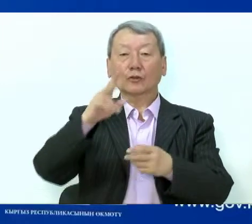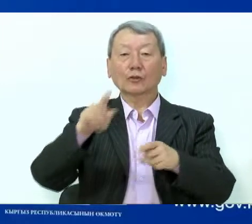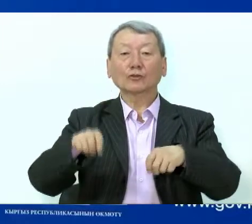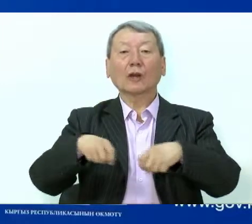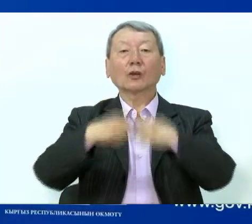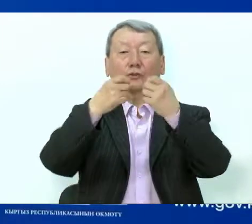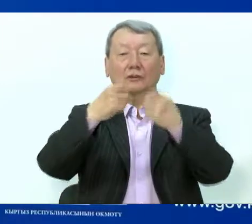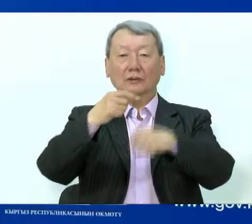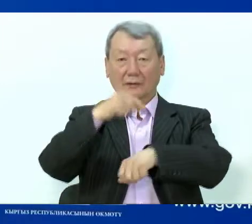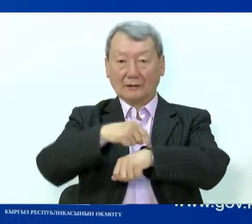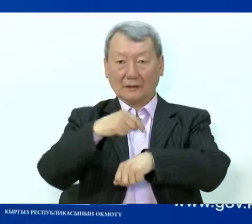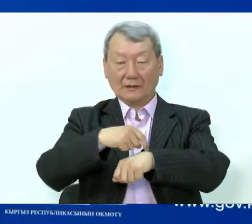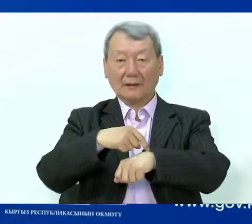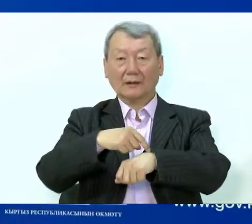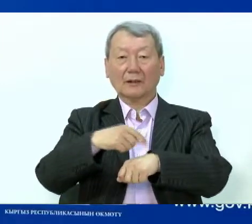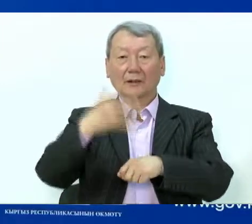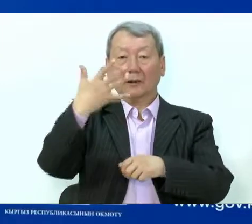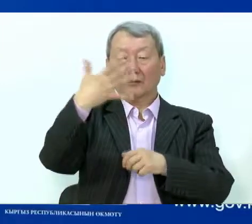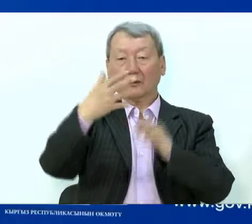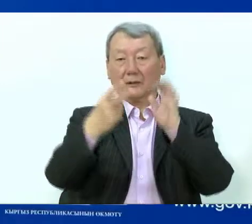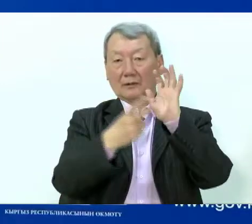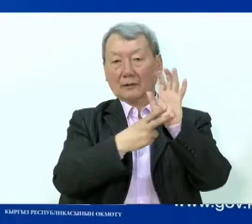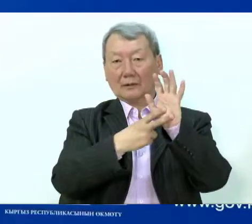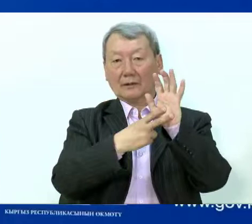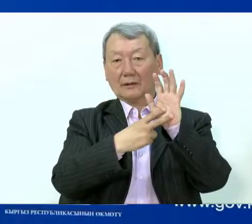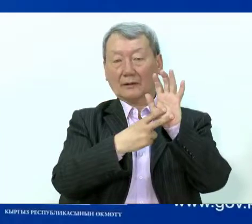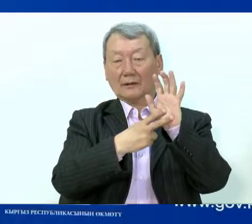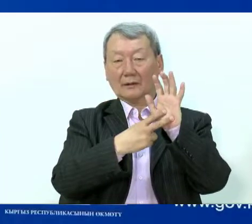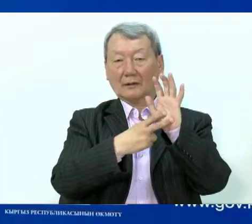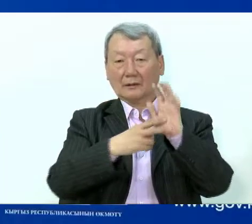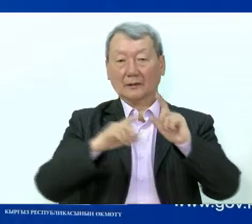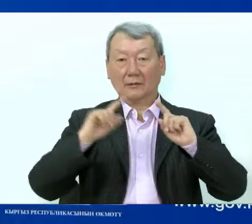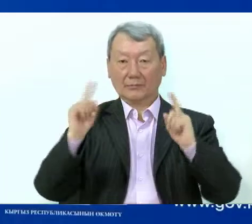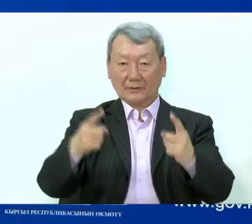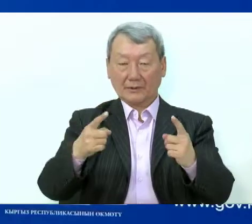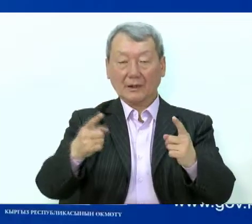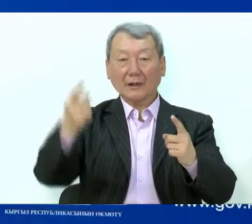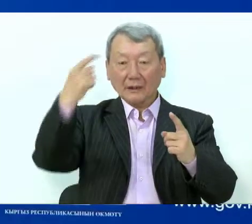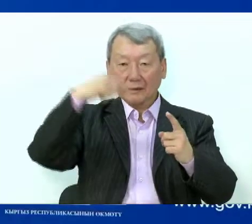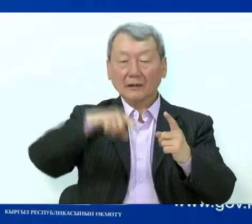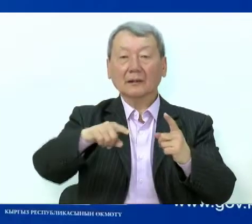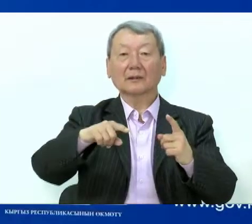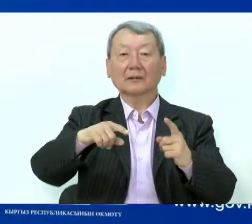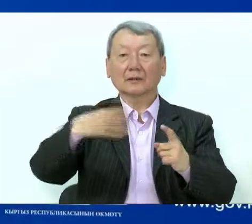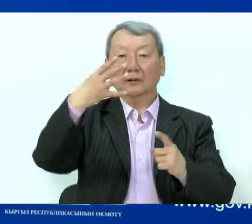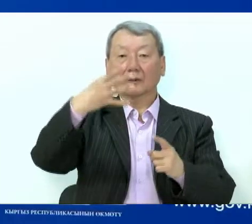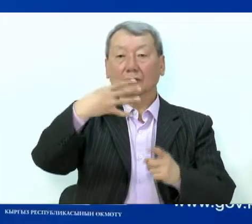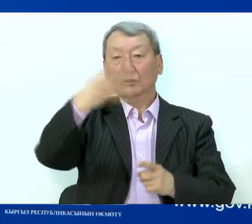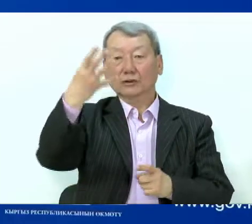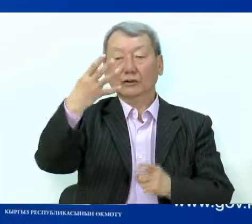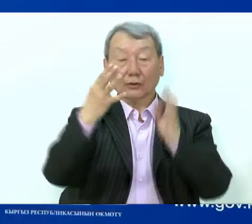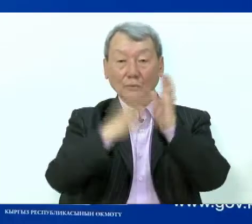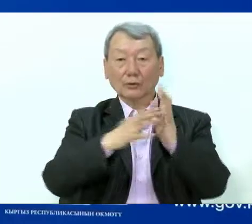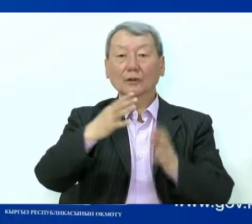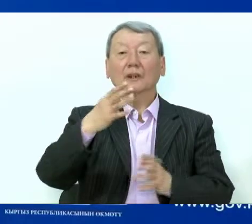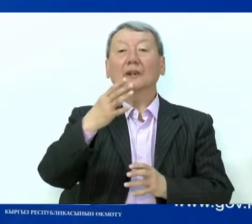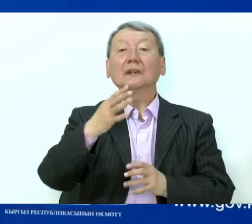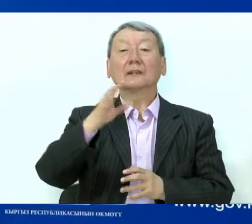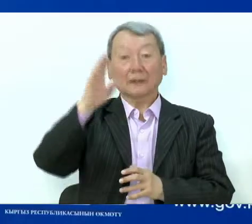саат учурунда 57 жаран кармалган, анын ичинде 49 эркек, 8